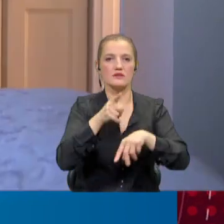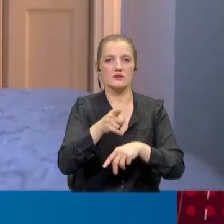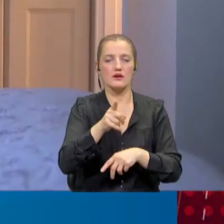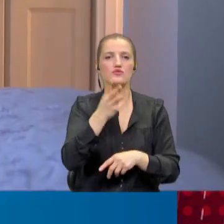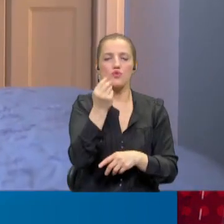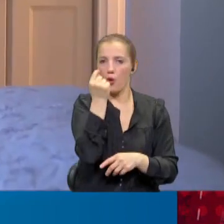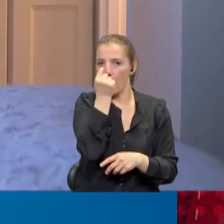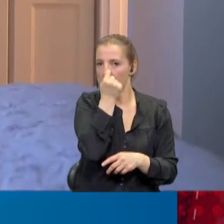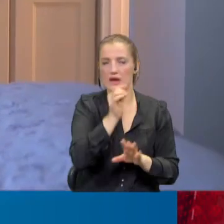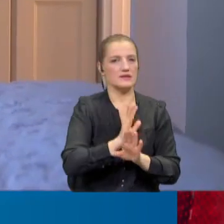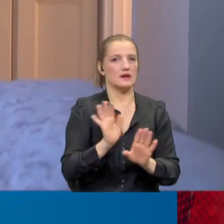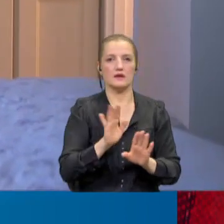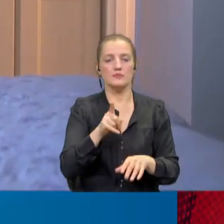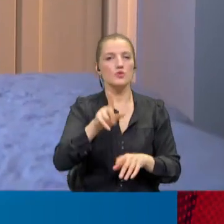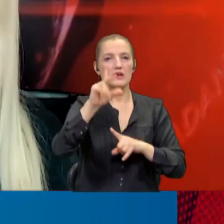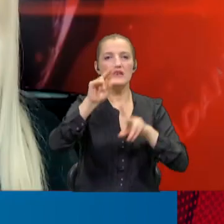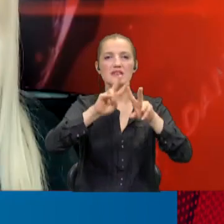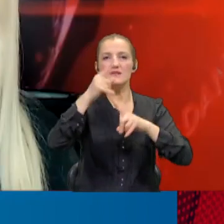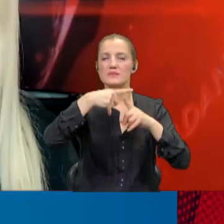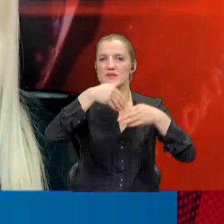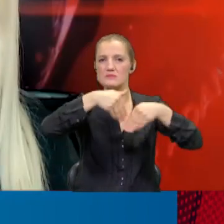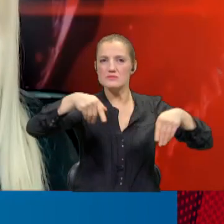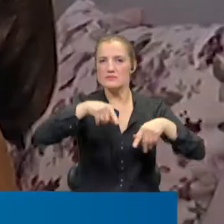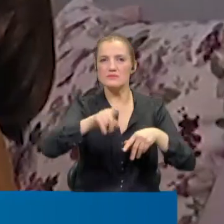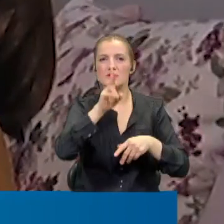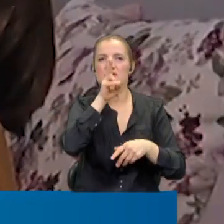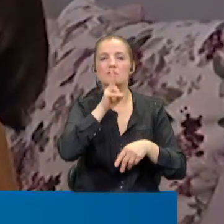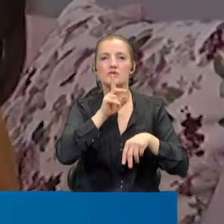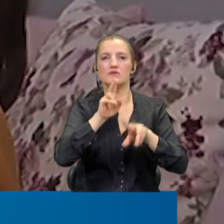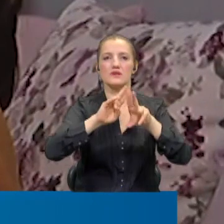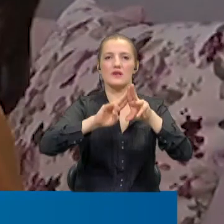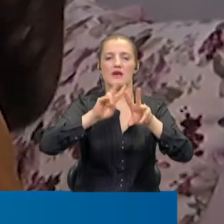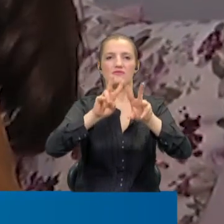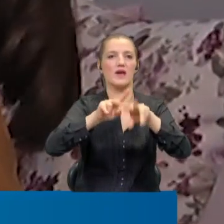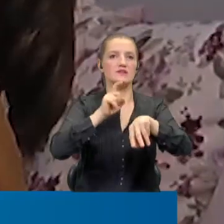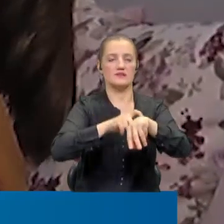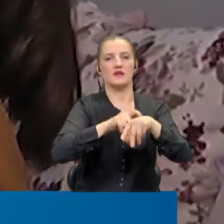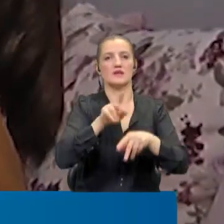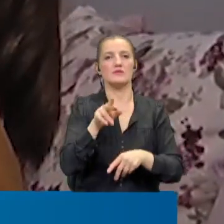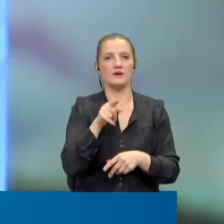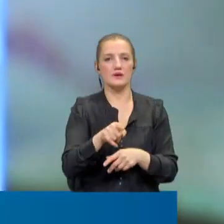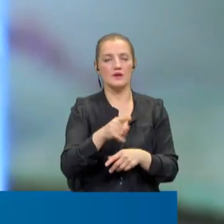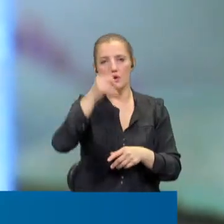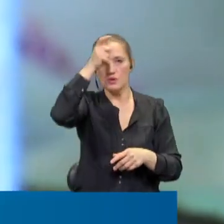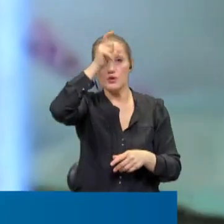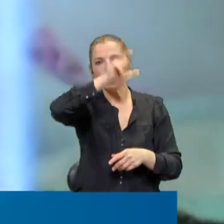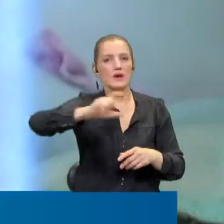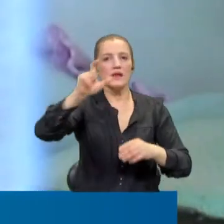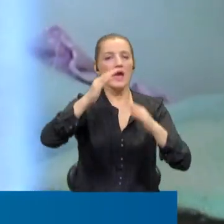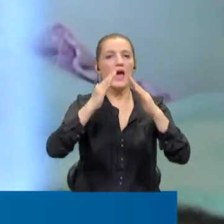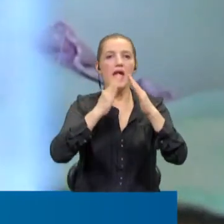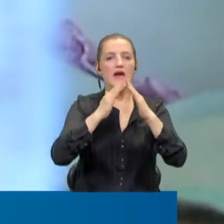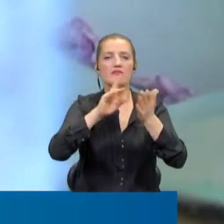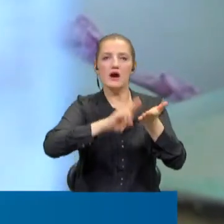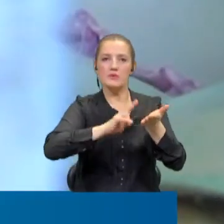çok kolay değil Çünkü bu limit 200 kilo civarında basit bir hesapla Türkiye'deki Mesken abonelerinin yüzde